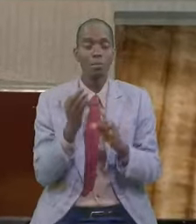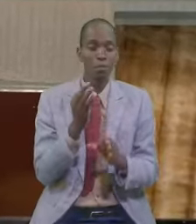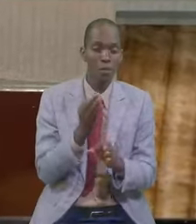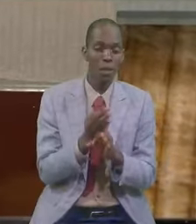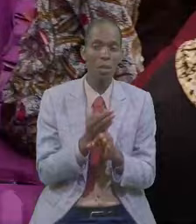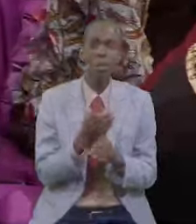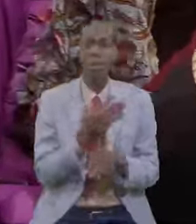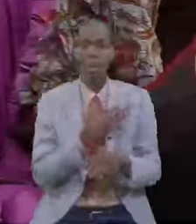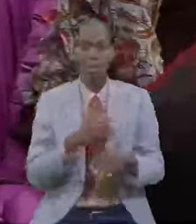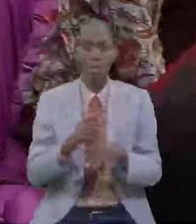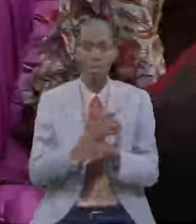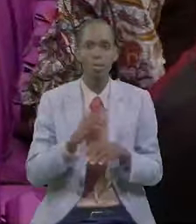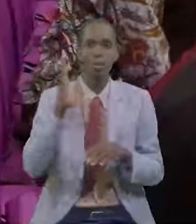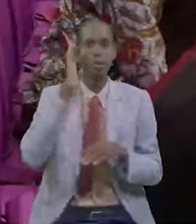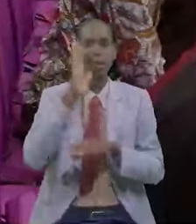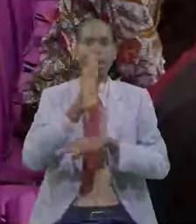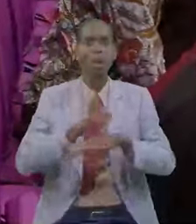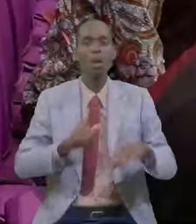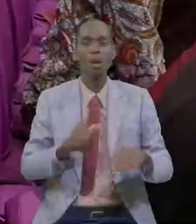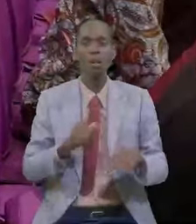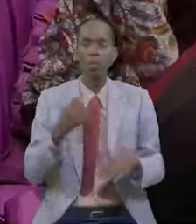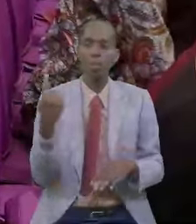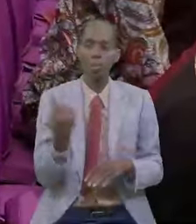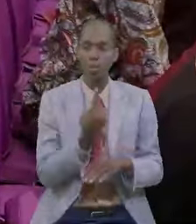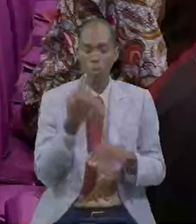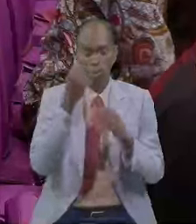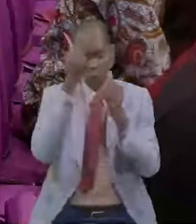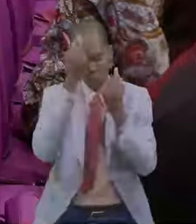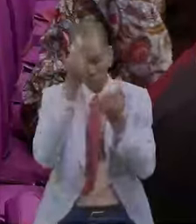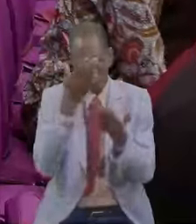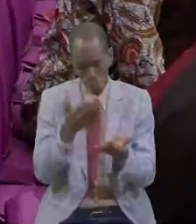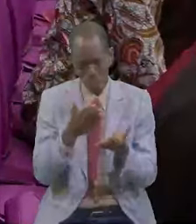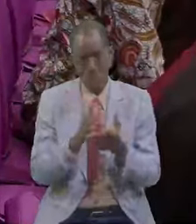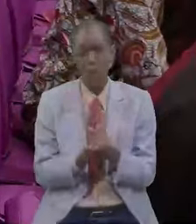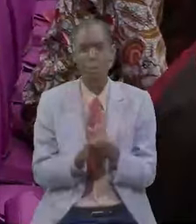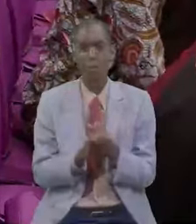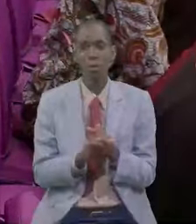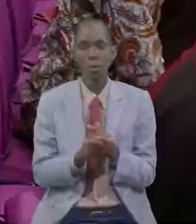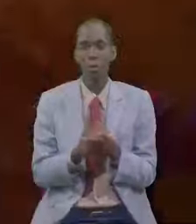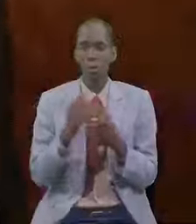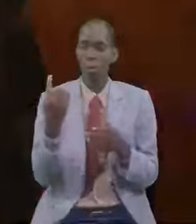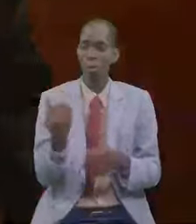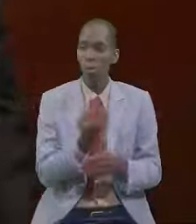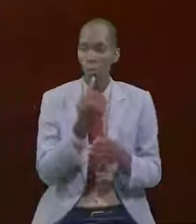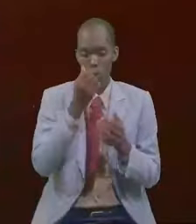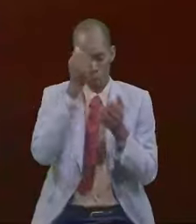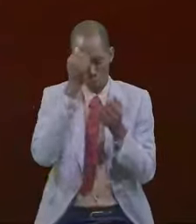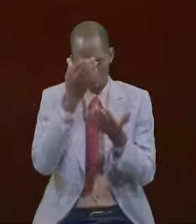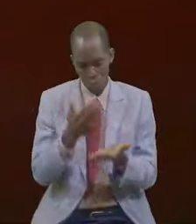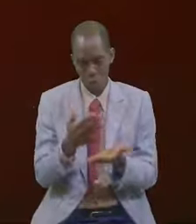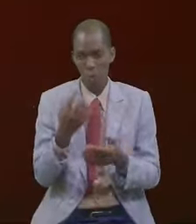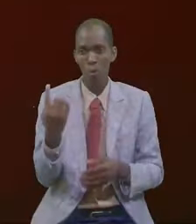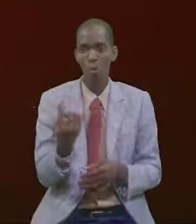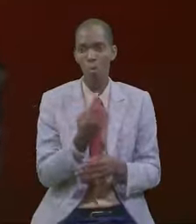le ciel, la foi et le devoir appellent. Obéis, obéis.